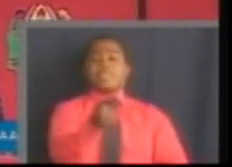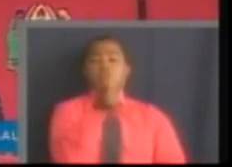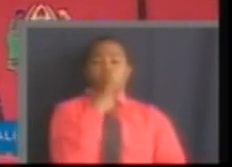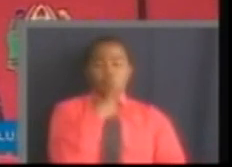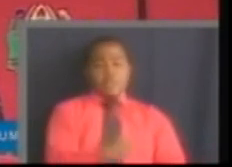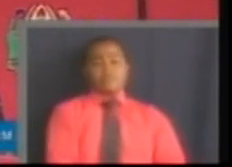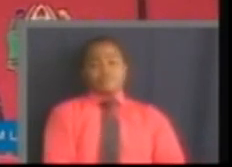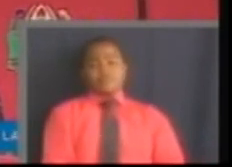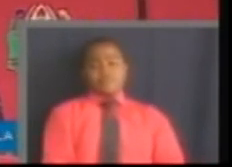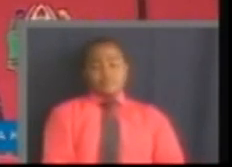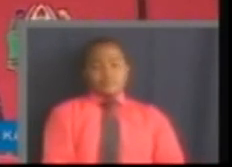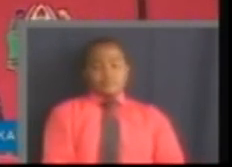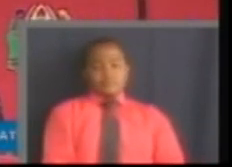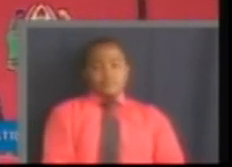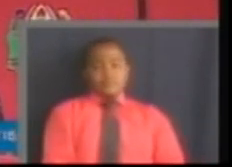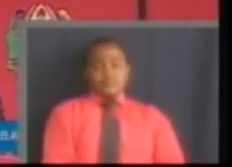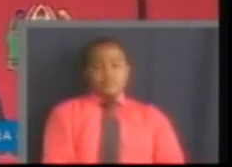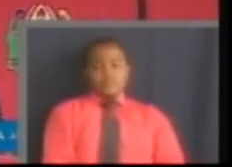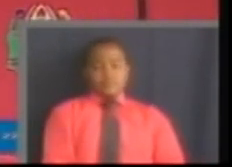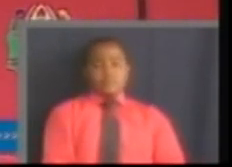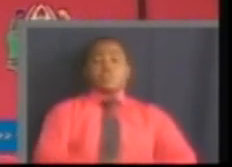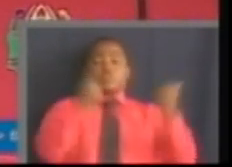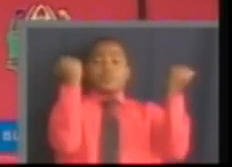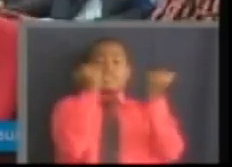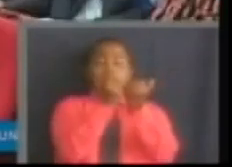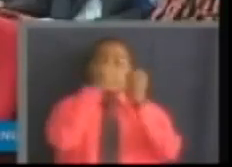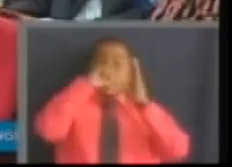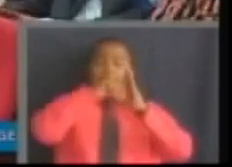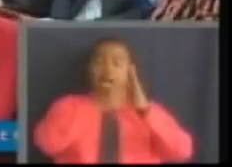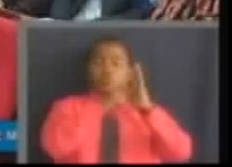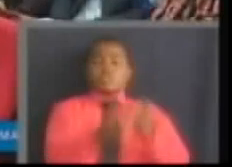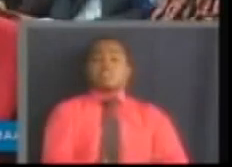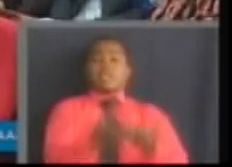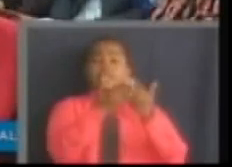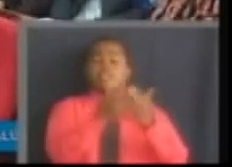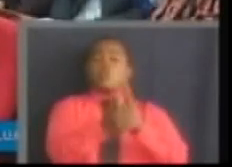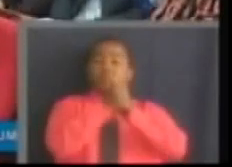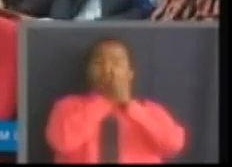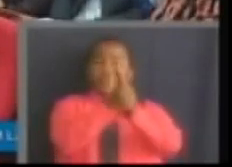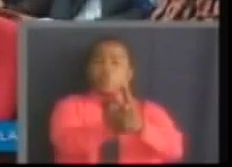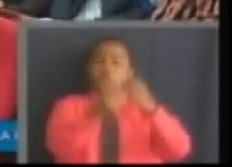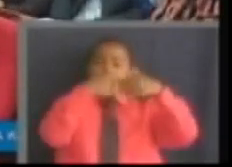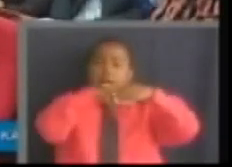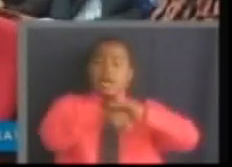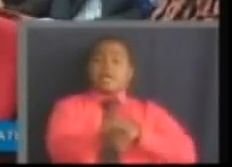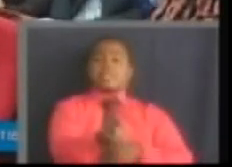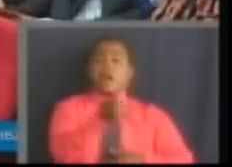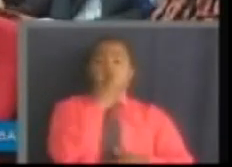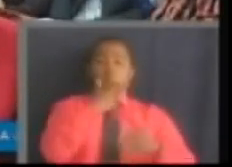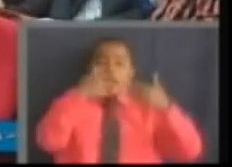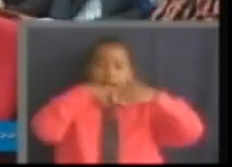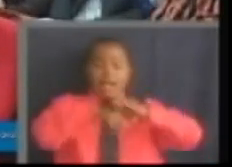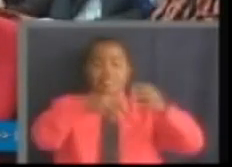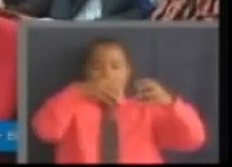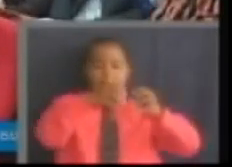na tumetengeneza kanuni hiyo pia itusaidie namna ya kutuongoza katika upigaji wa kura ndani ya kamati zetu.